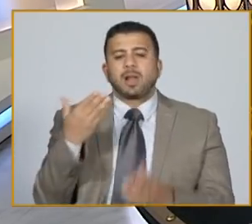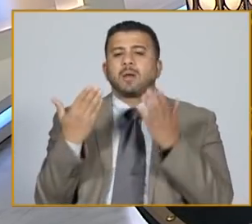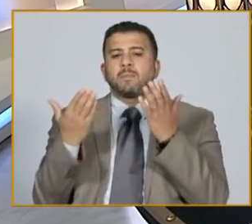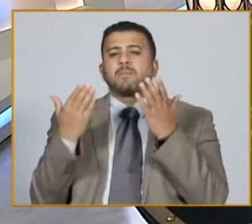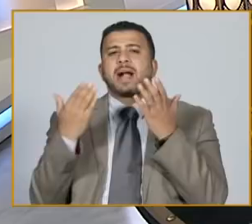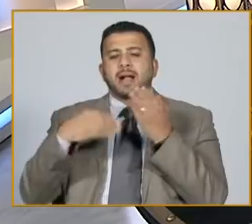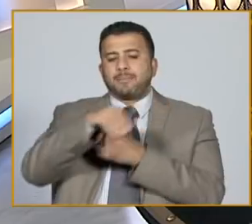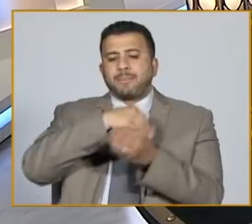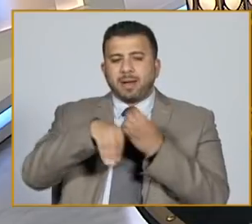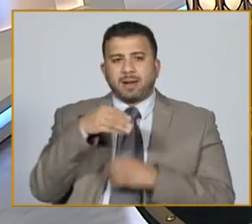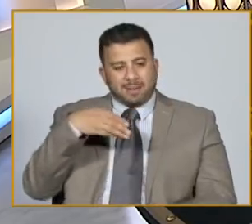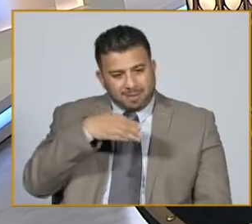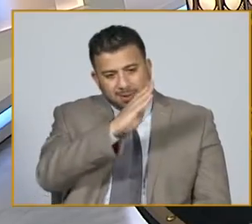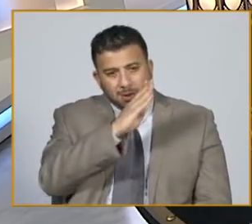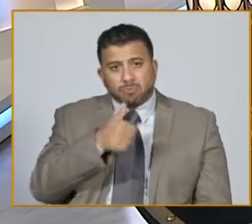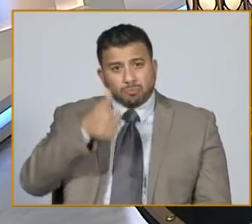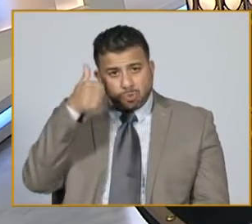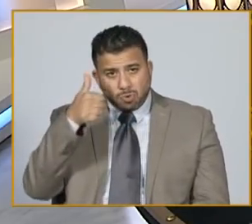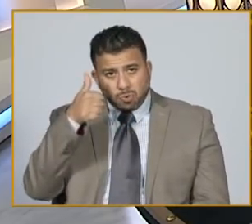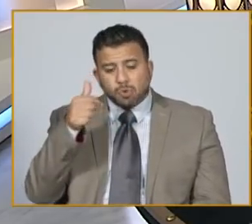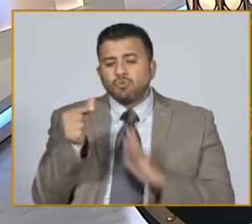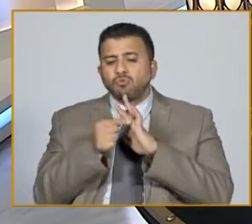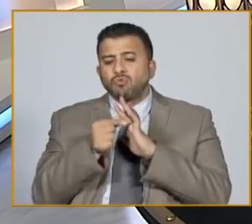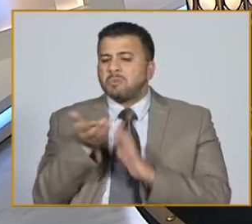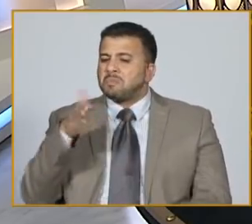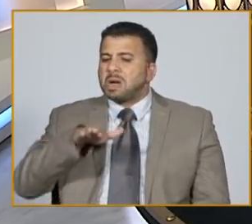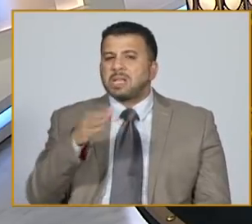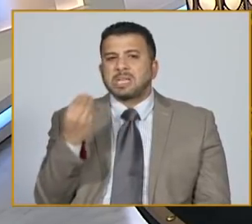الله. طيب شكرا. مرحبا.